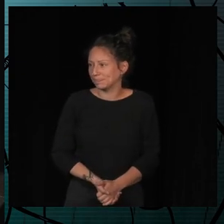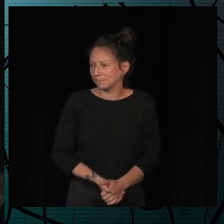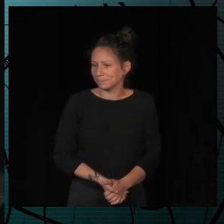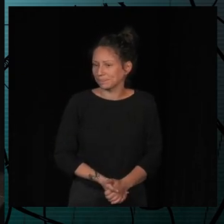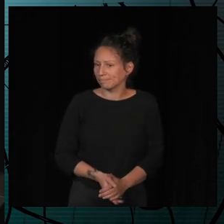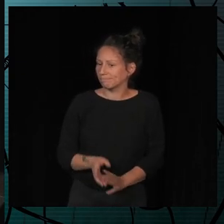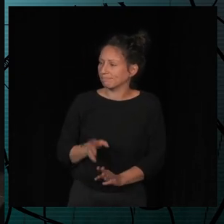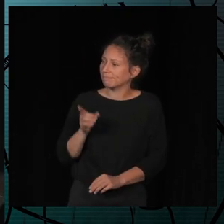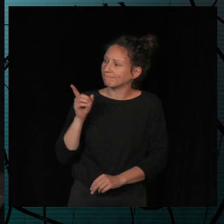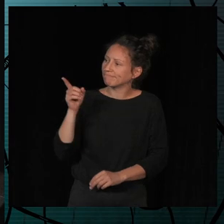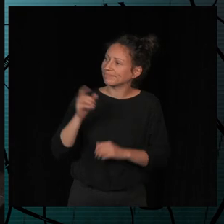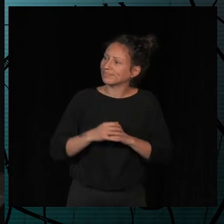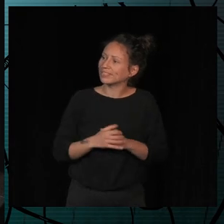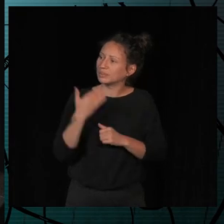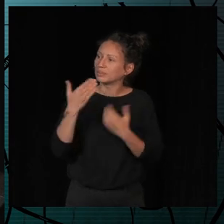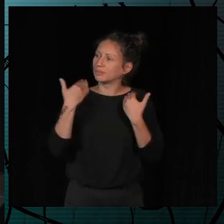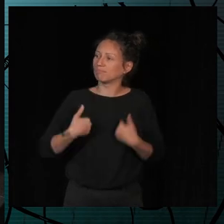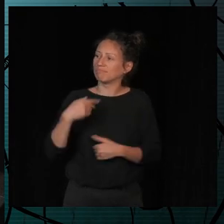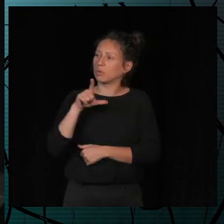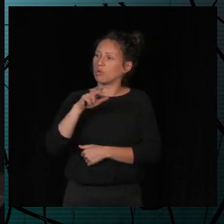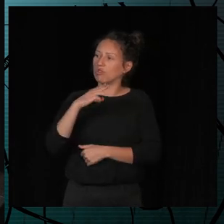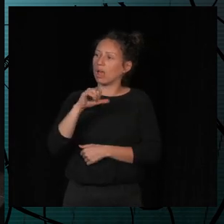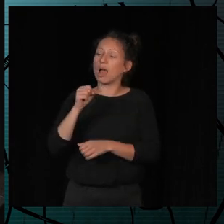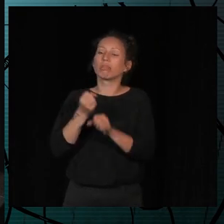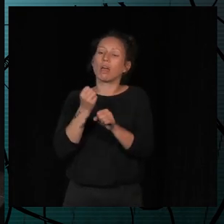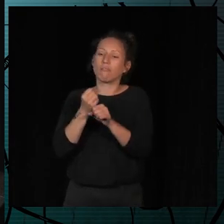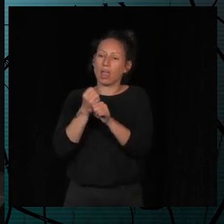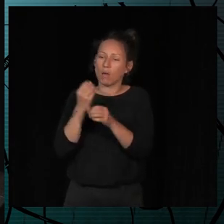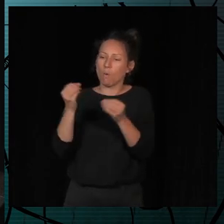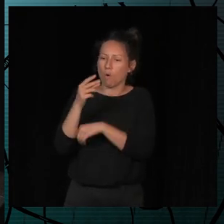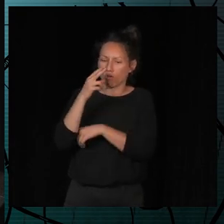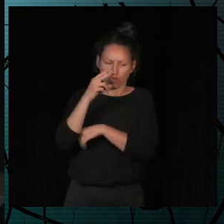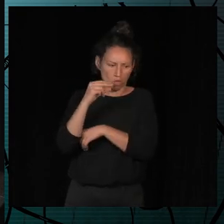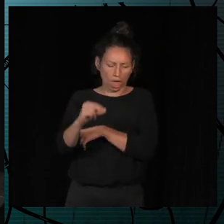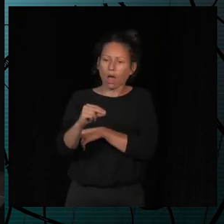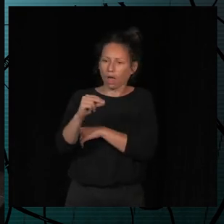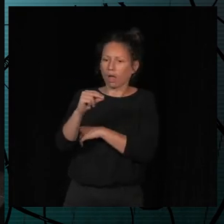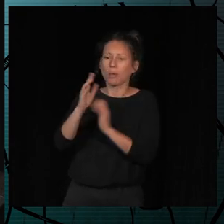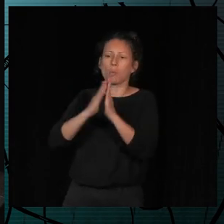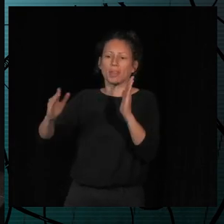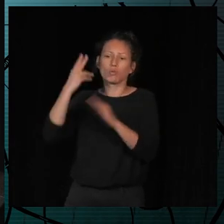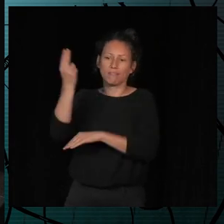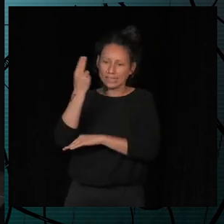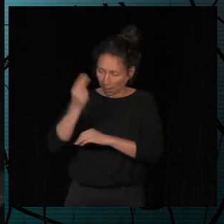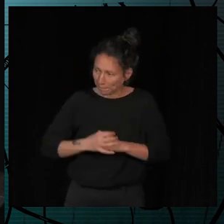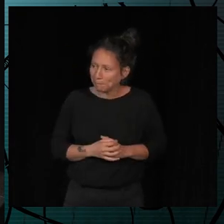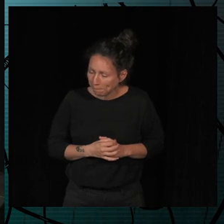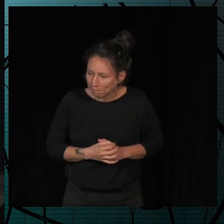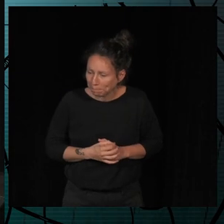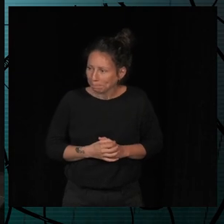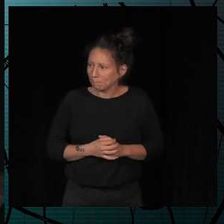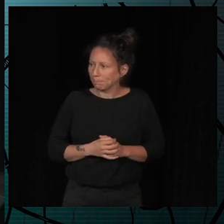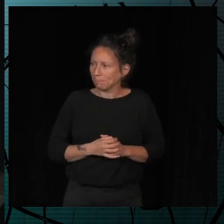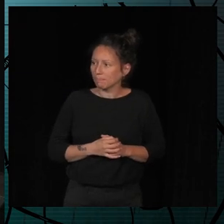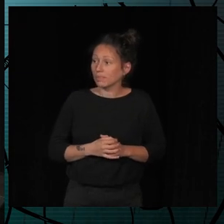collection bonjour Lucas Baroni de bibliothèque universitaire de Nanterre voilà merci déjà